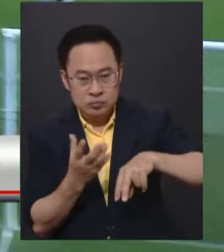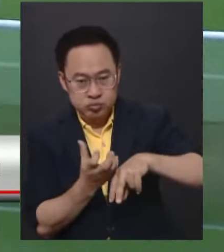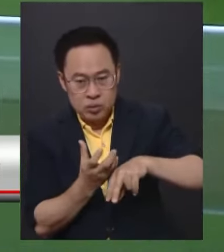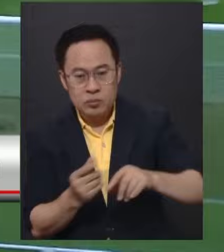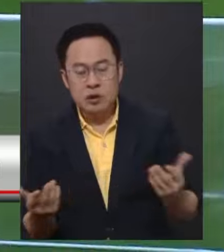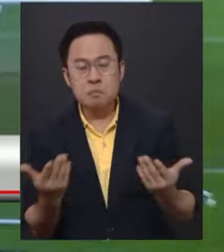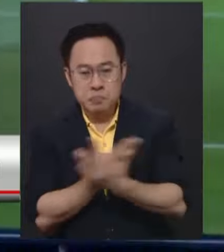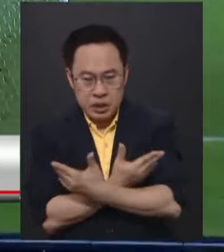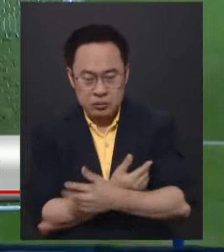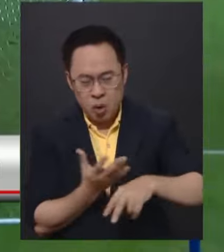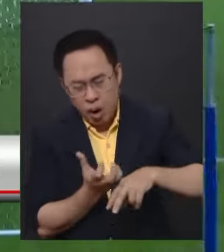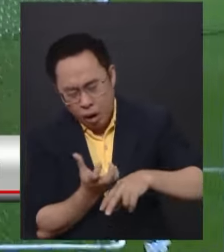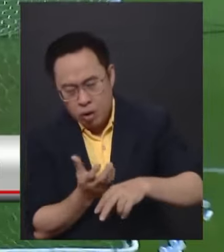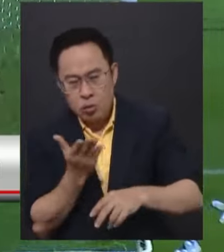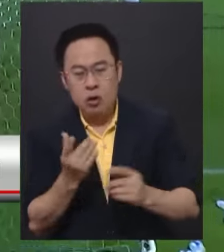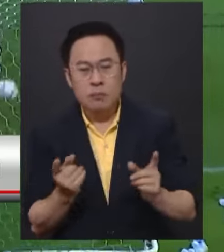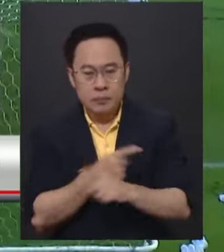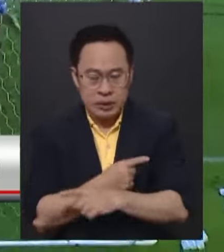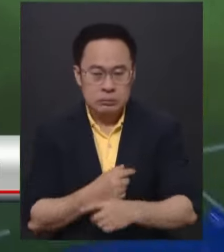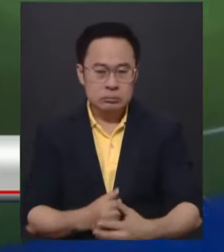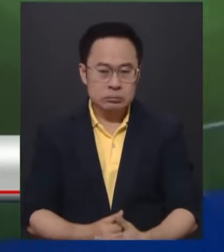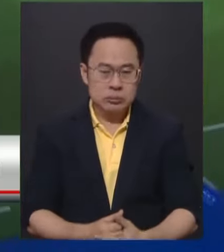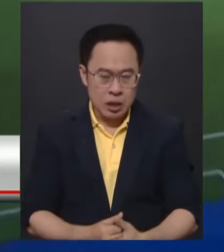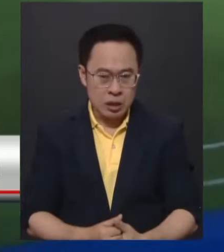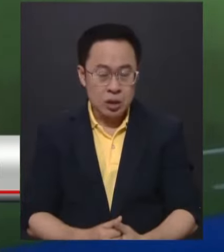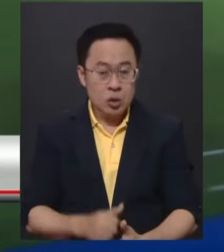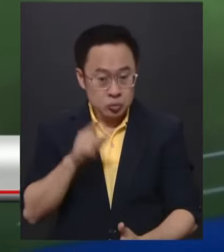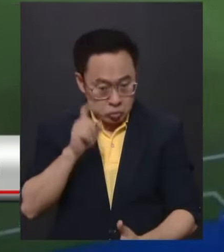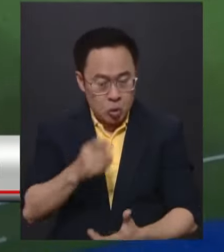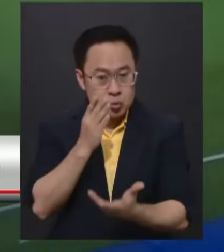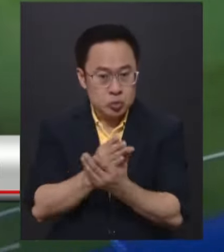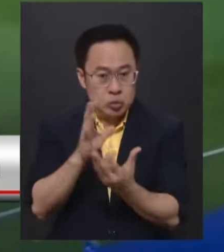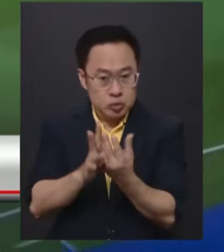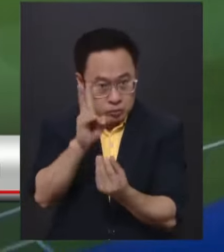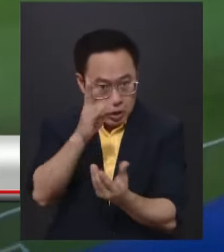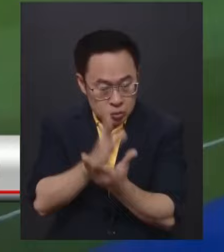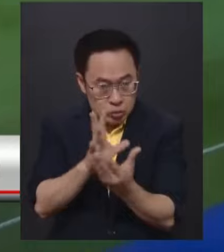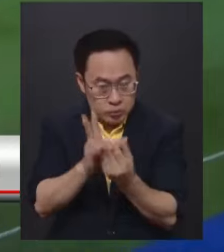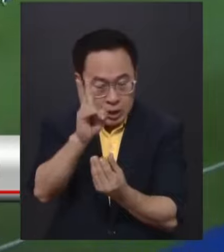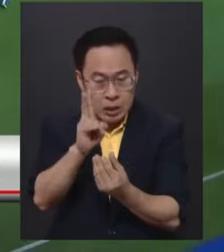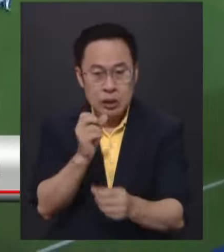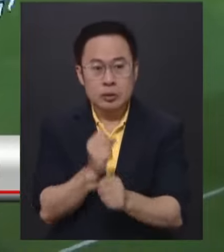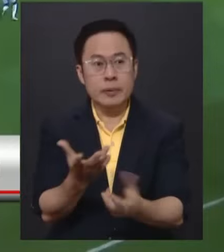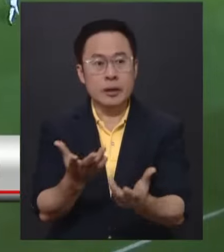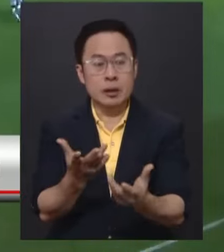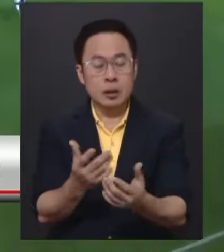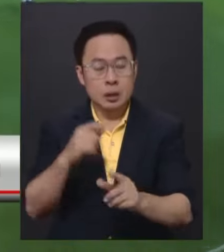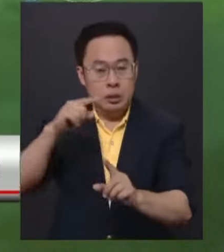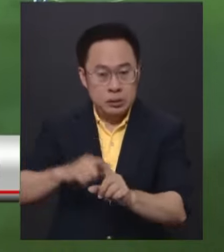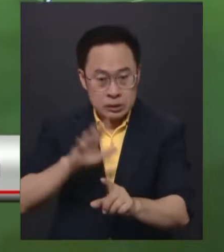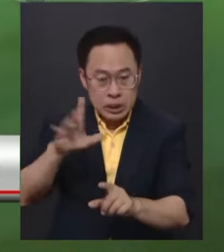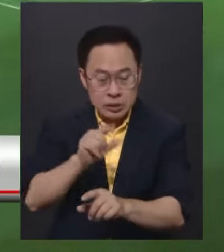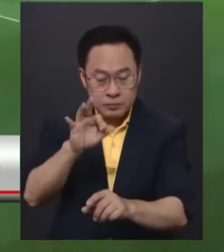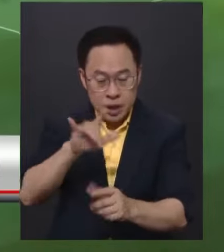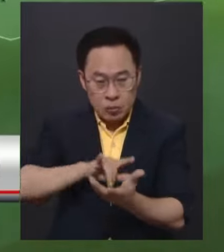นี้นะคะบางทีเนี่ยอย่างเร็วนะ ครับ 2สัปดาห ์ถูกต้องนะฮะแล้วก็ที่สำคัญคือวันที่29นี้เนี่ย